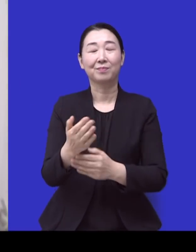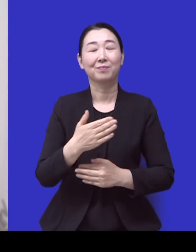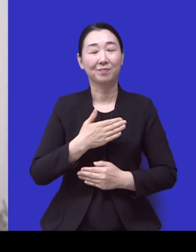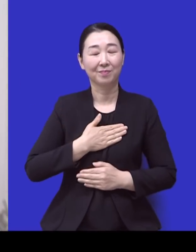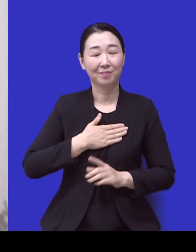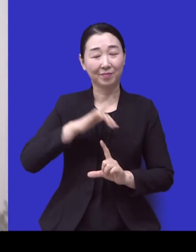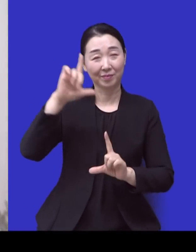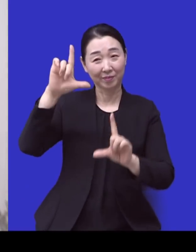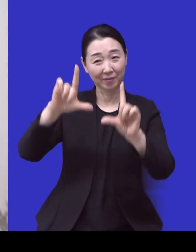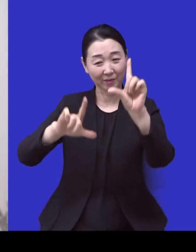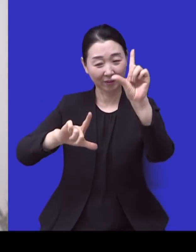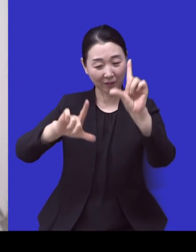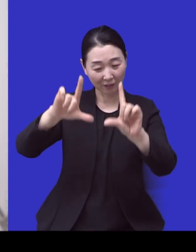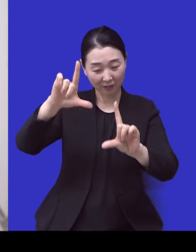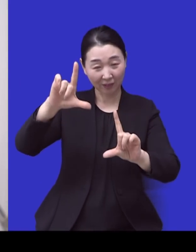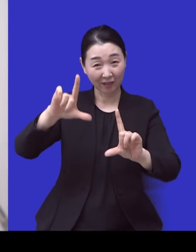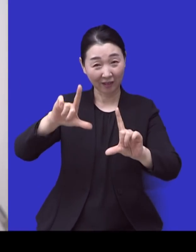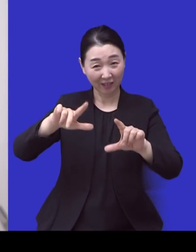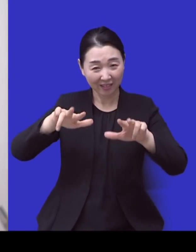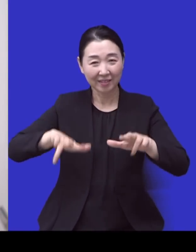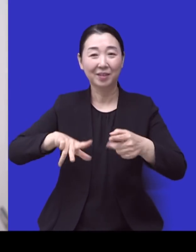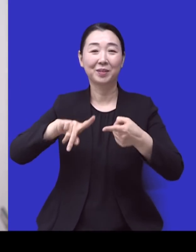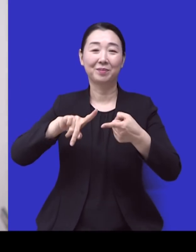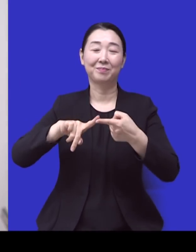모습 이대로